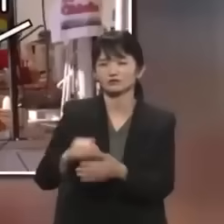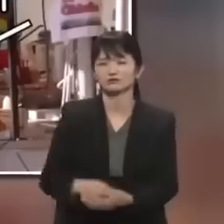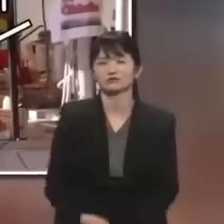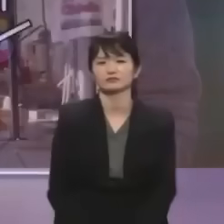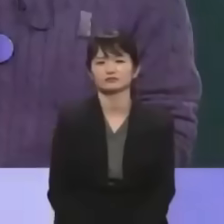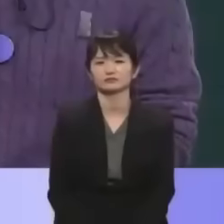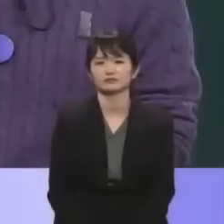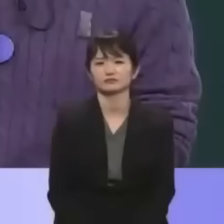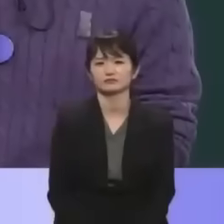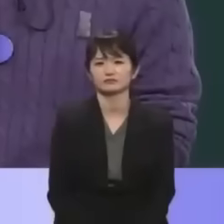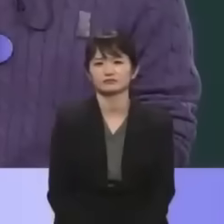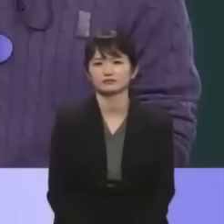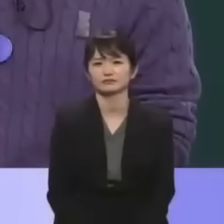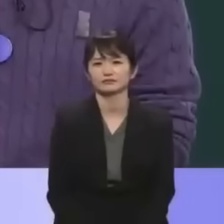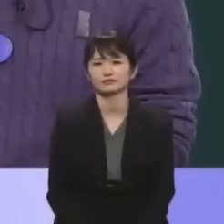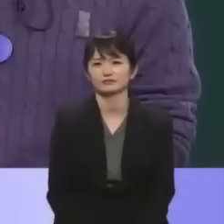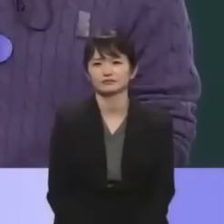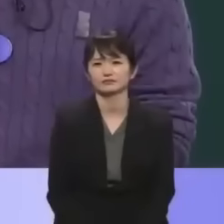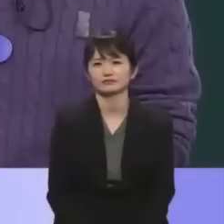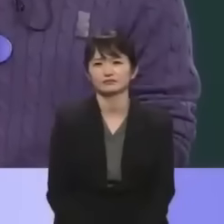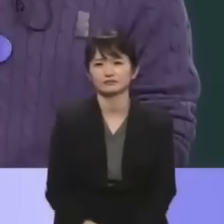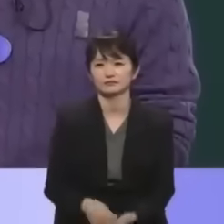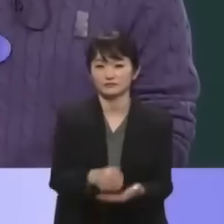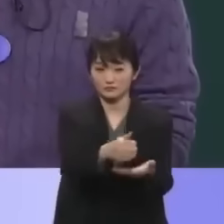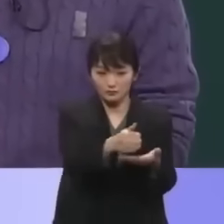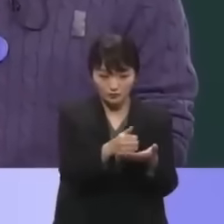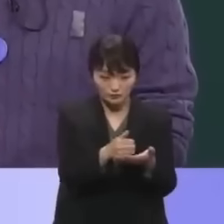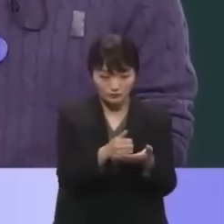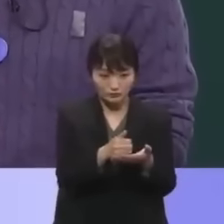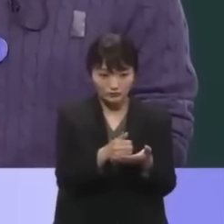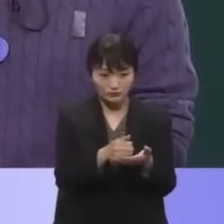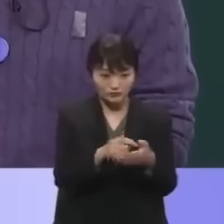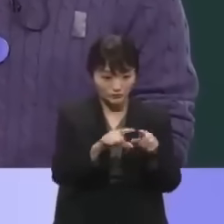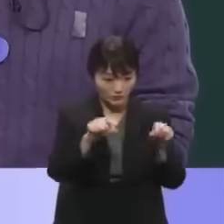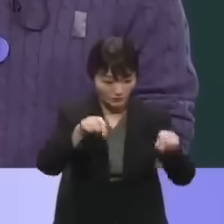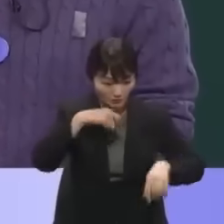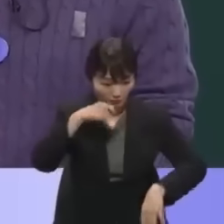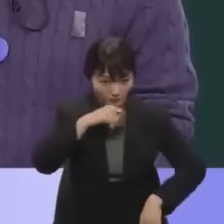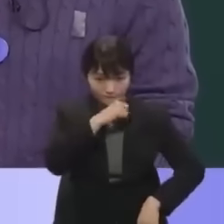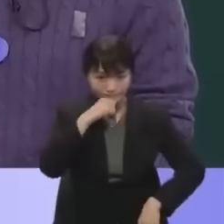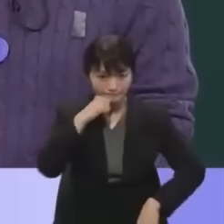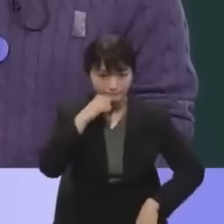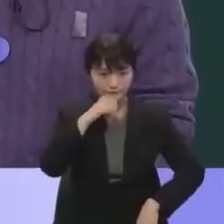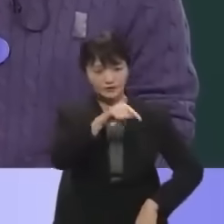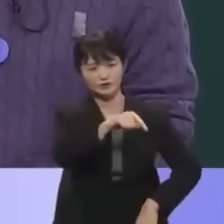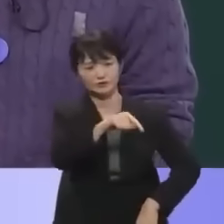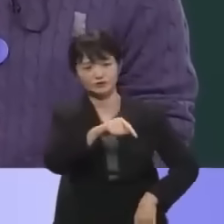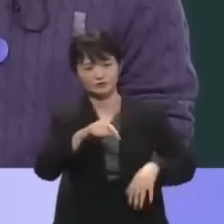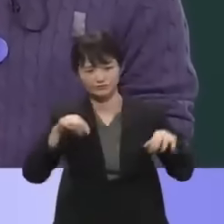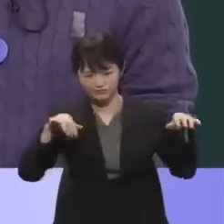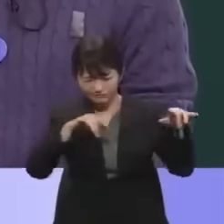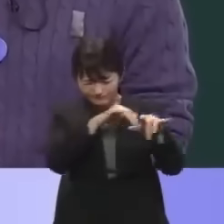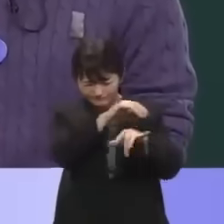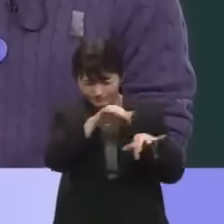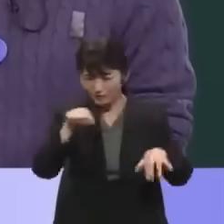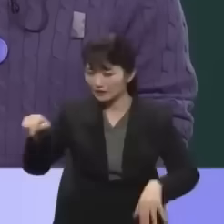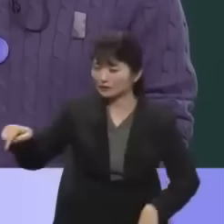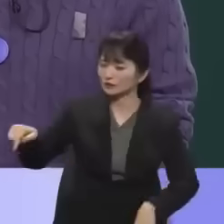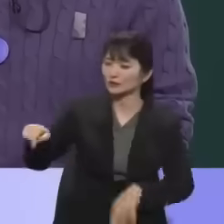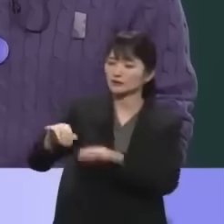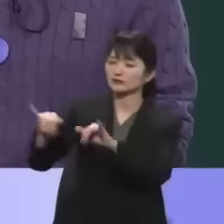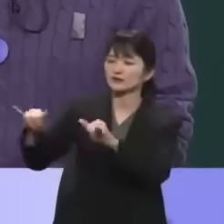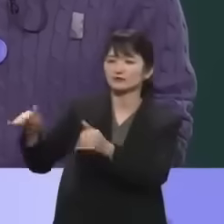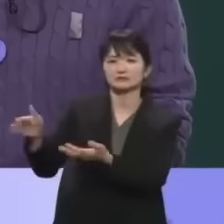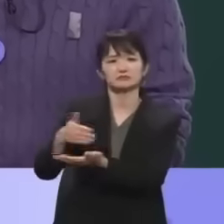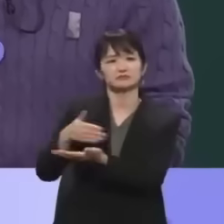다 그러니까 뭐 손님분들 맛있게 먹는 영상 다음에 나온게 저쪽만 저렇게 잘되지 않냐 뭐 이런 얘기군요 지금 그렇죠